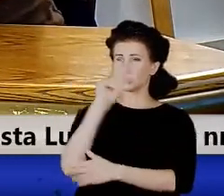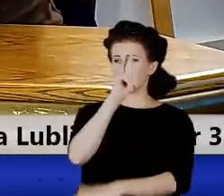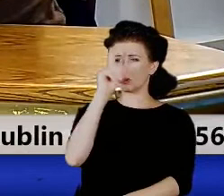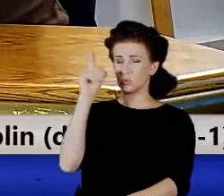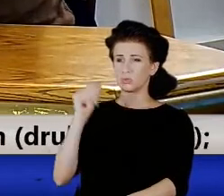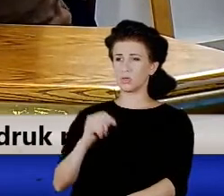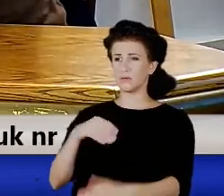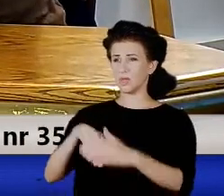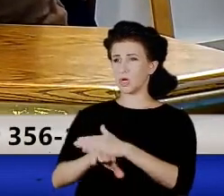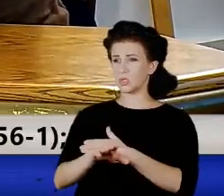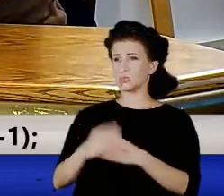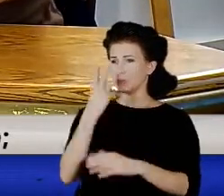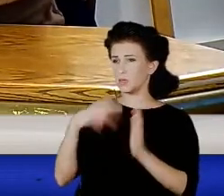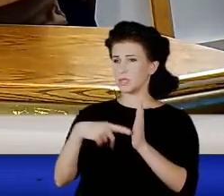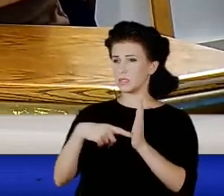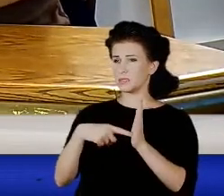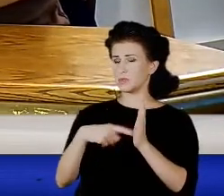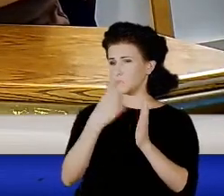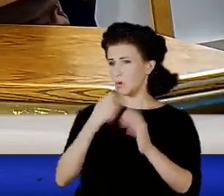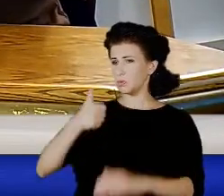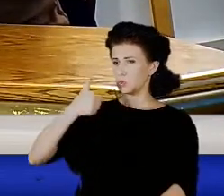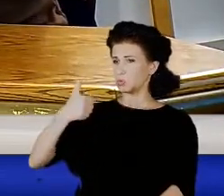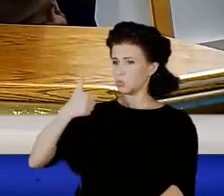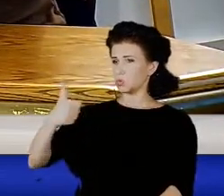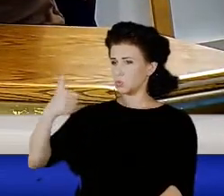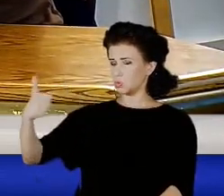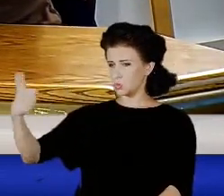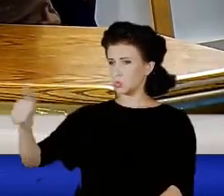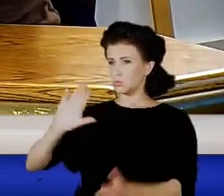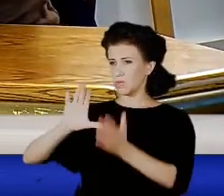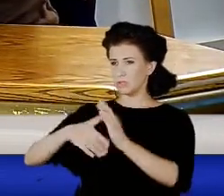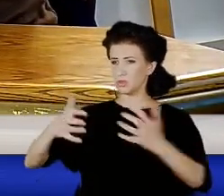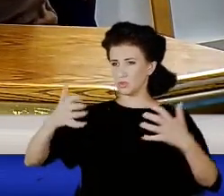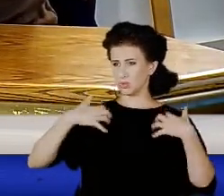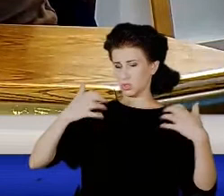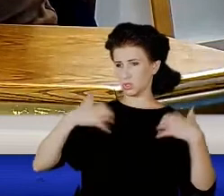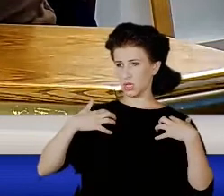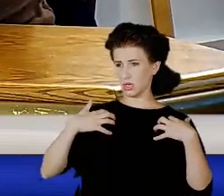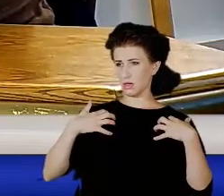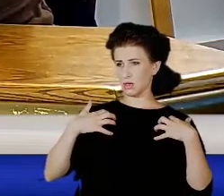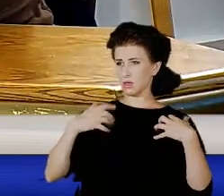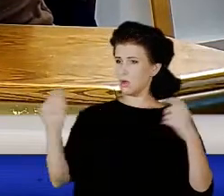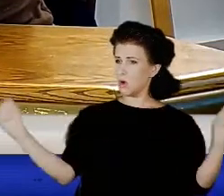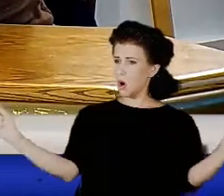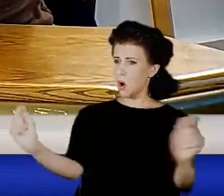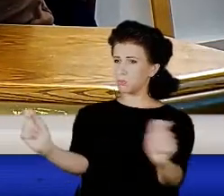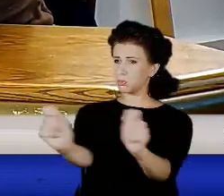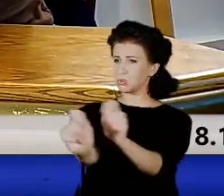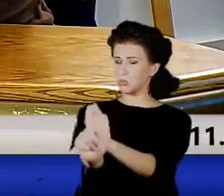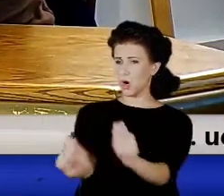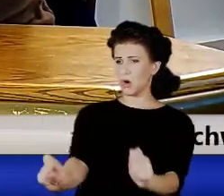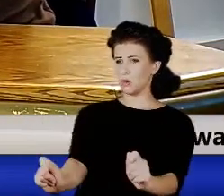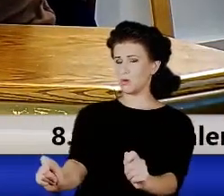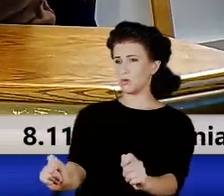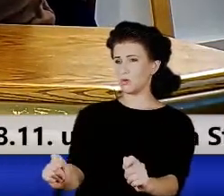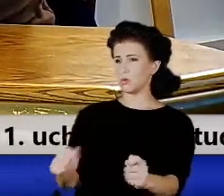przechodzą, wychodzą z knajp i pokazują kciuki podniesione do góry. Naprawdę to miasto dostrzegło, obudziło się, jeśli chodzi o sprawę